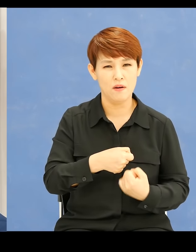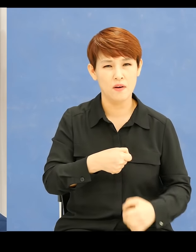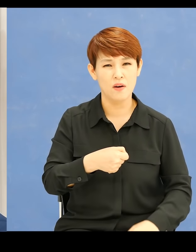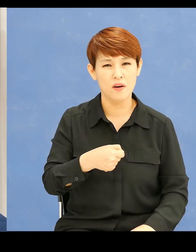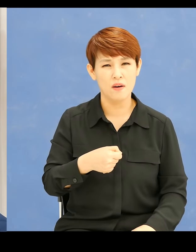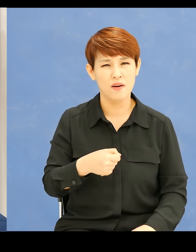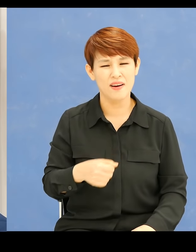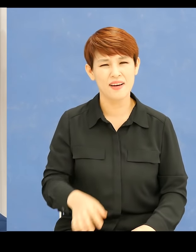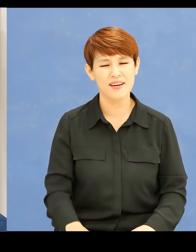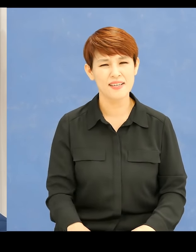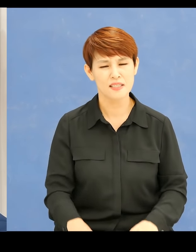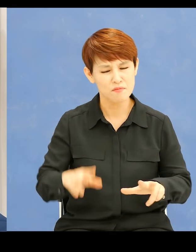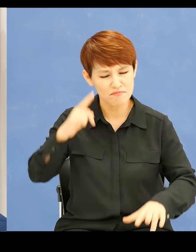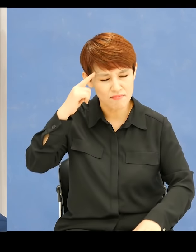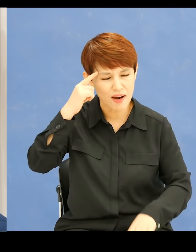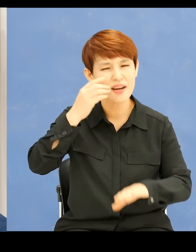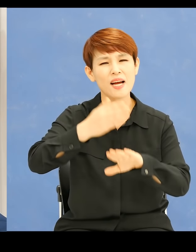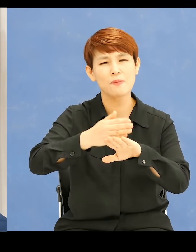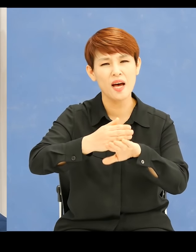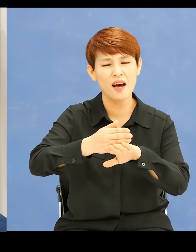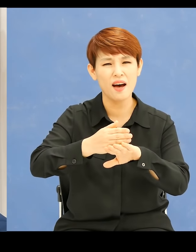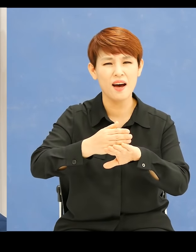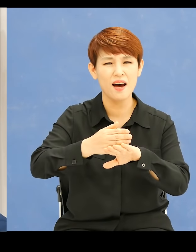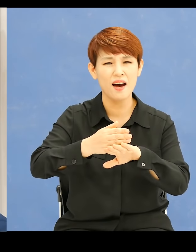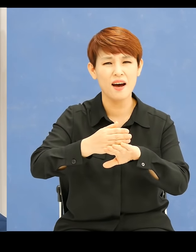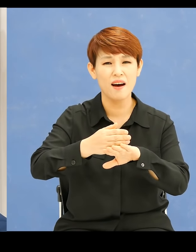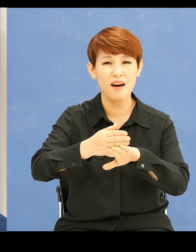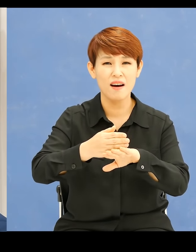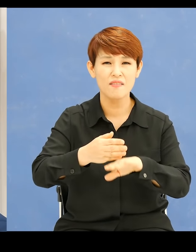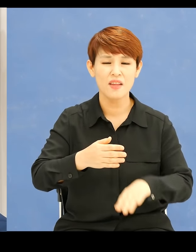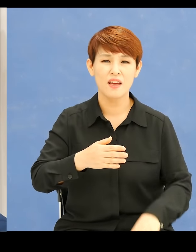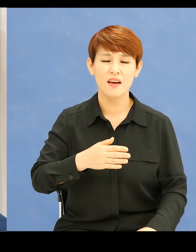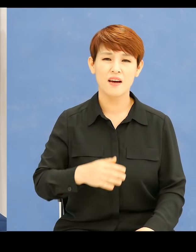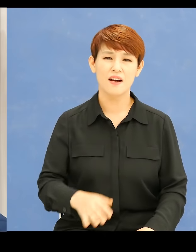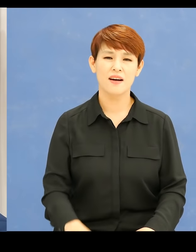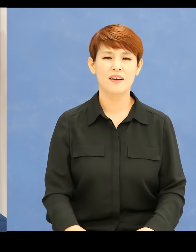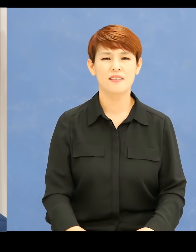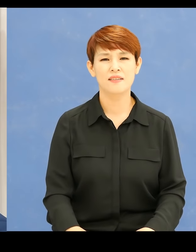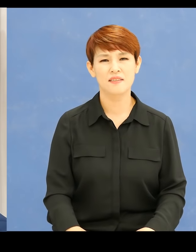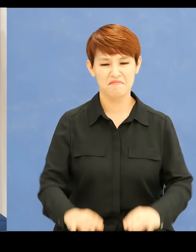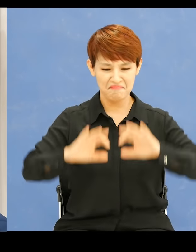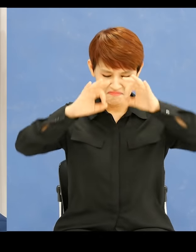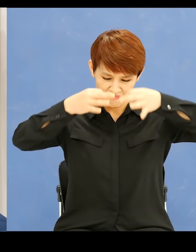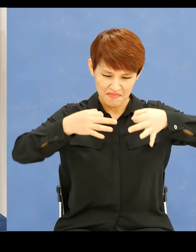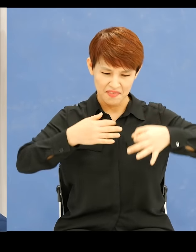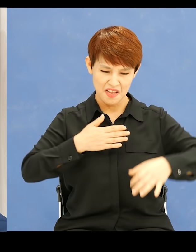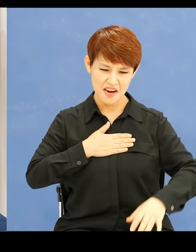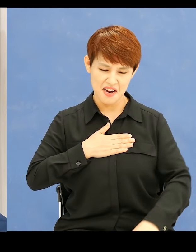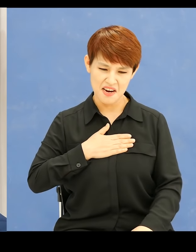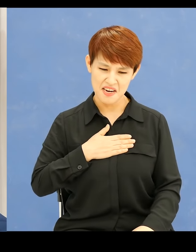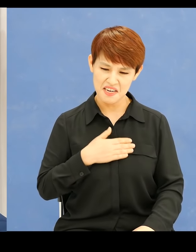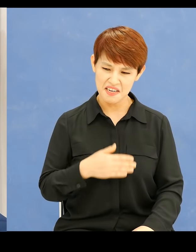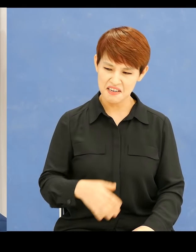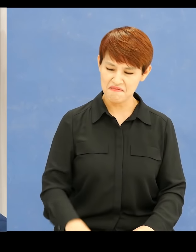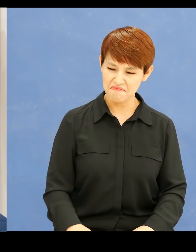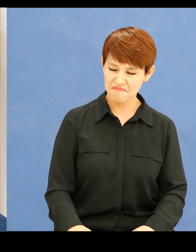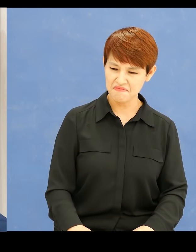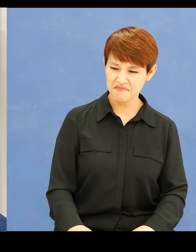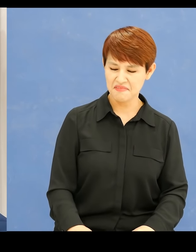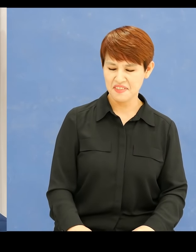지금 생각해 보면 그것만 해도 감사한데 네. 이 말도 안 되는 저에게 매겨놓은 스스로 매겨놓은 점수가 너무 후하다